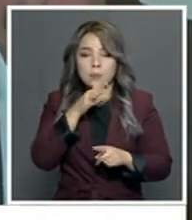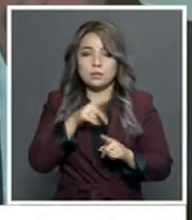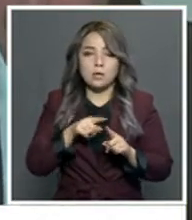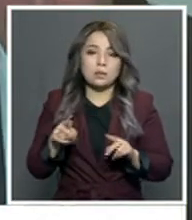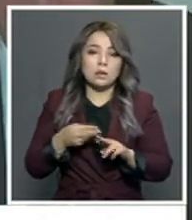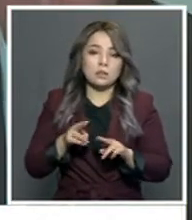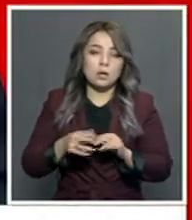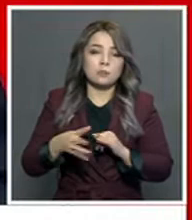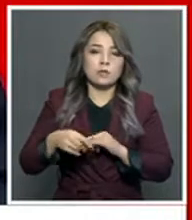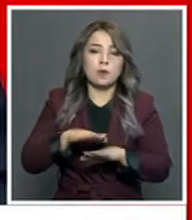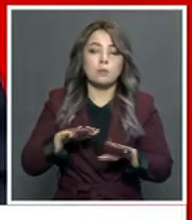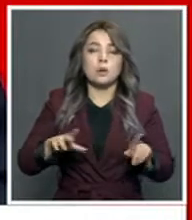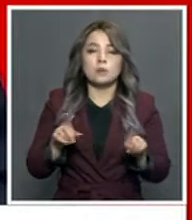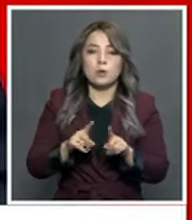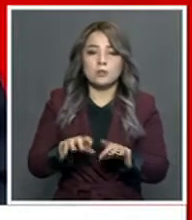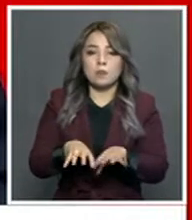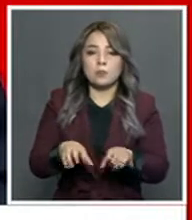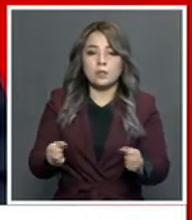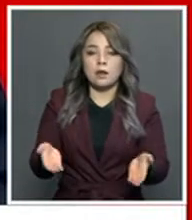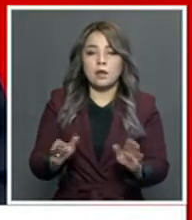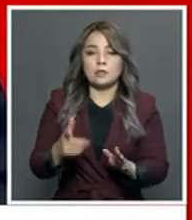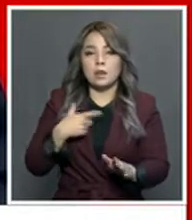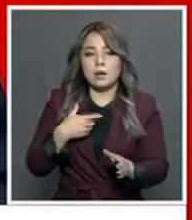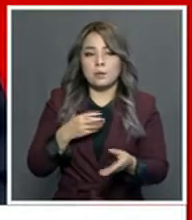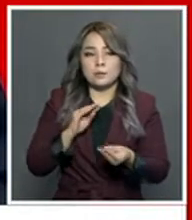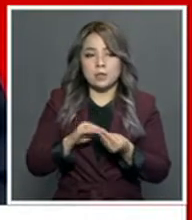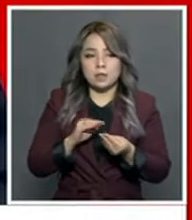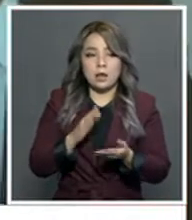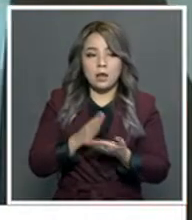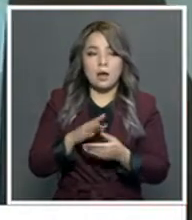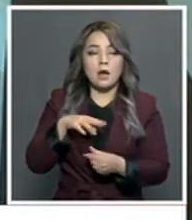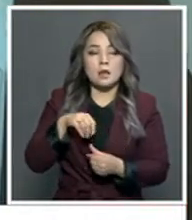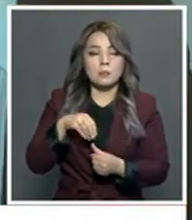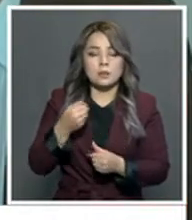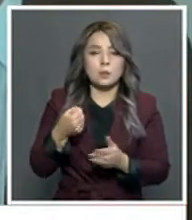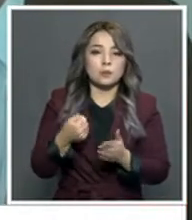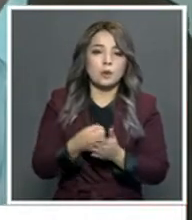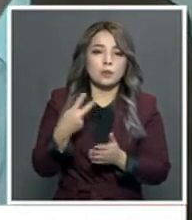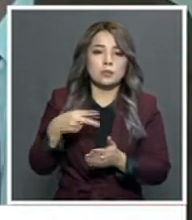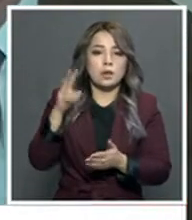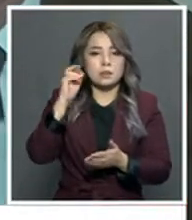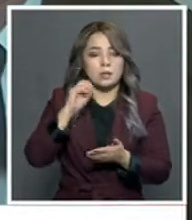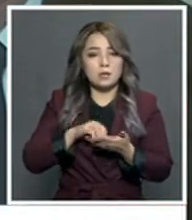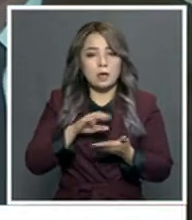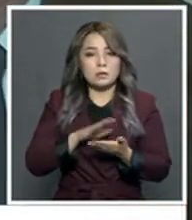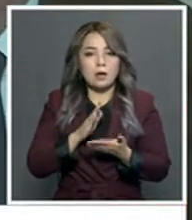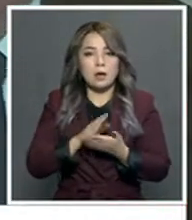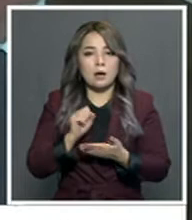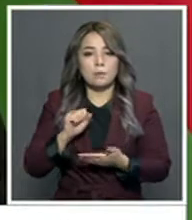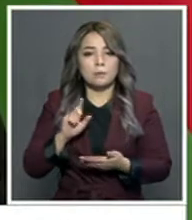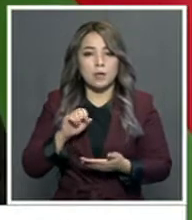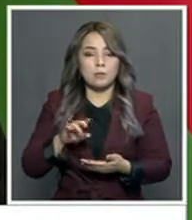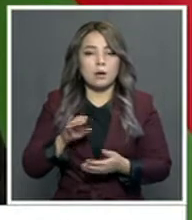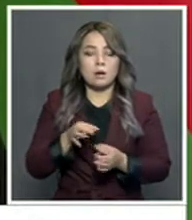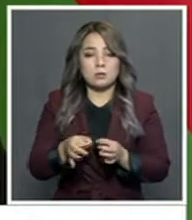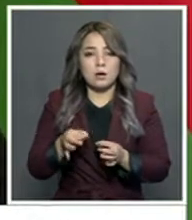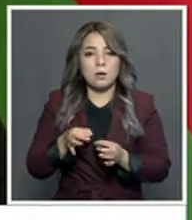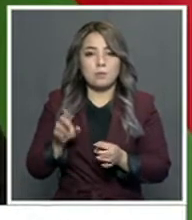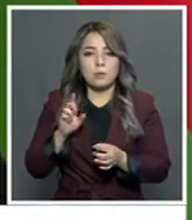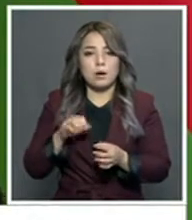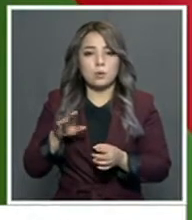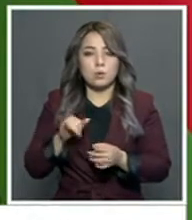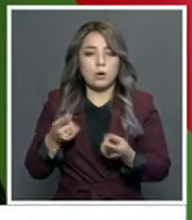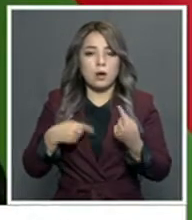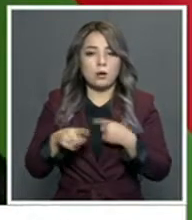барлық аумақтарды өз қарамағында қалдырды. Армения қарашаның 20-сына дейін Агдам, Келбаджар, Лачин аудандарын Бакуге